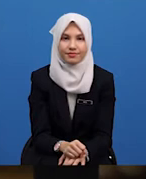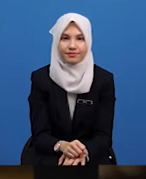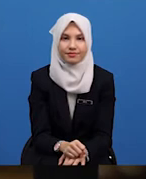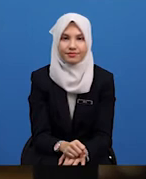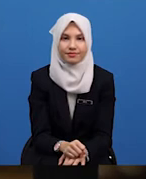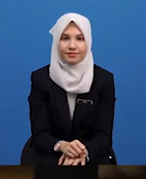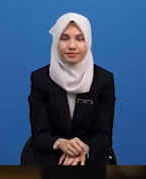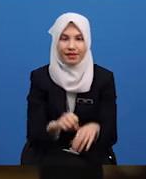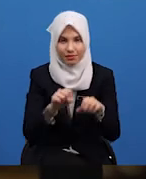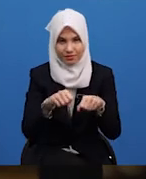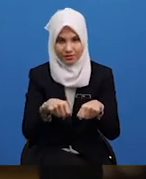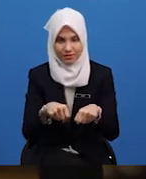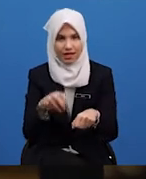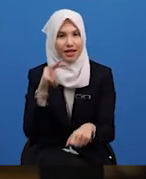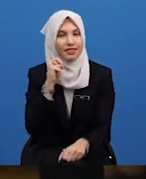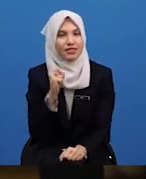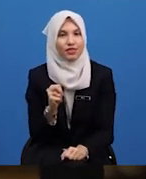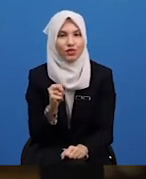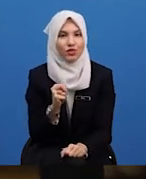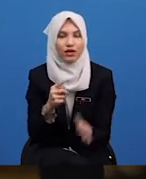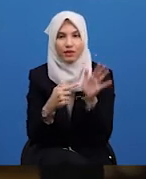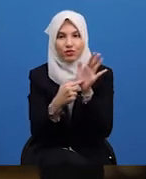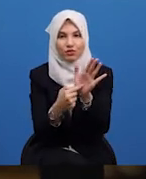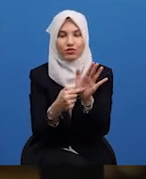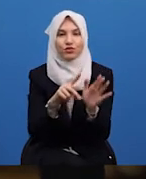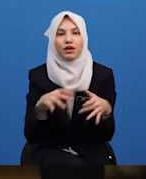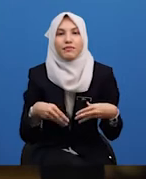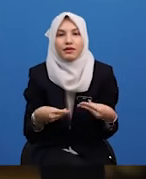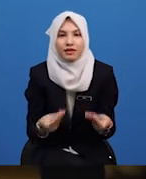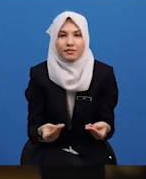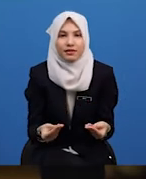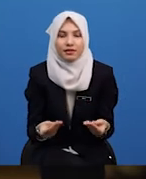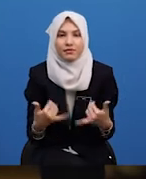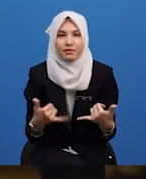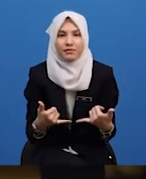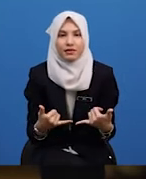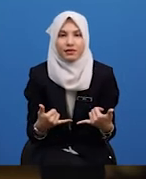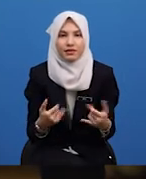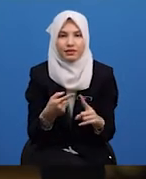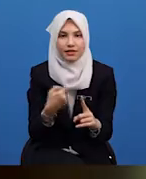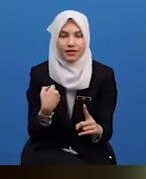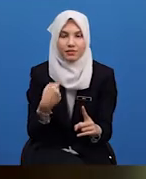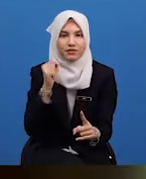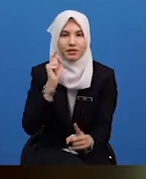Bolehkah Nur tunjukkan bagaimana memainkan daripada posisi pertama sehingga ke posisi ketujuh? Boleh, cikgu.